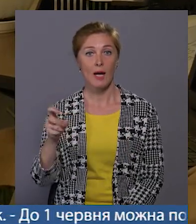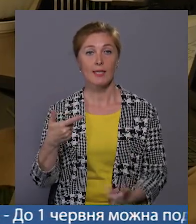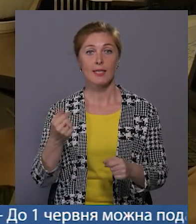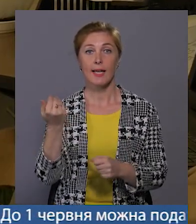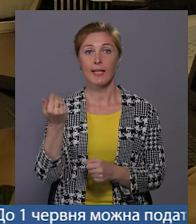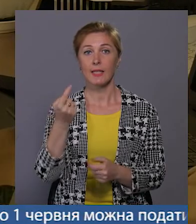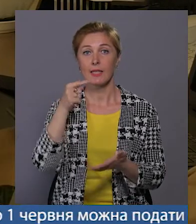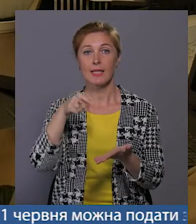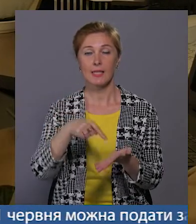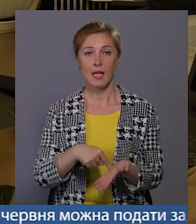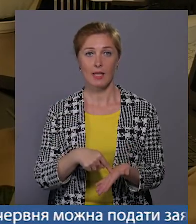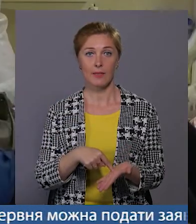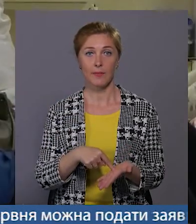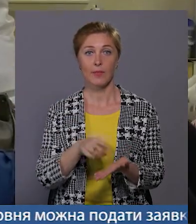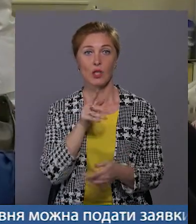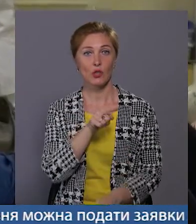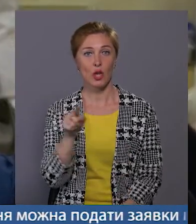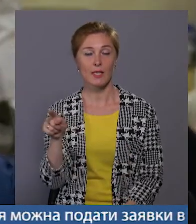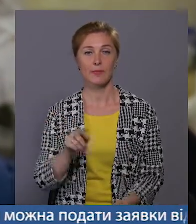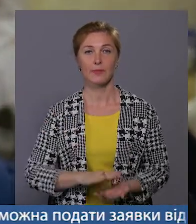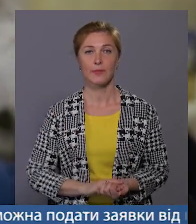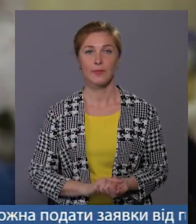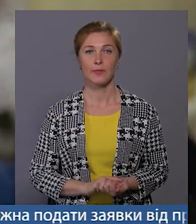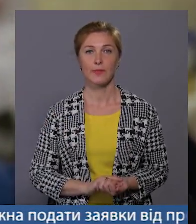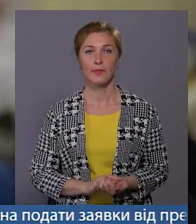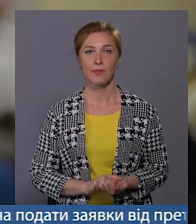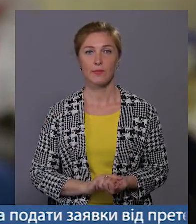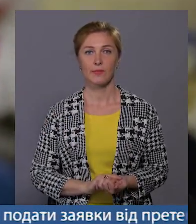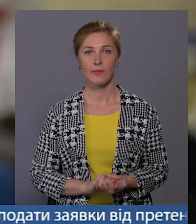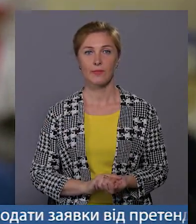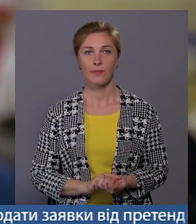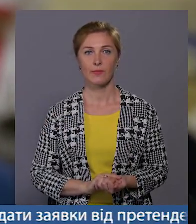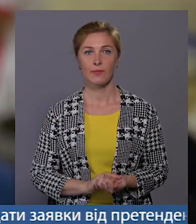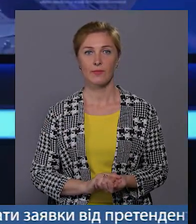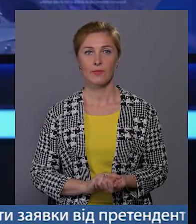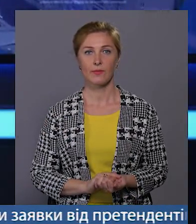застане час. Вікторія Паламар, Володимир Паламар, новини міста.